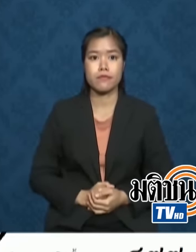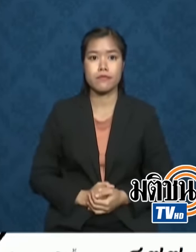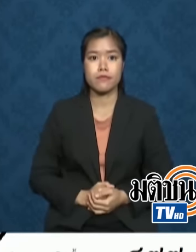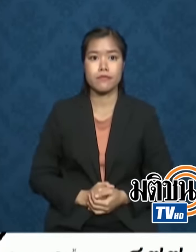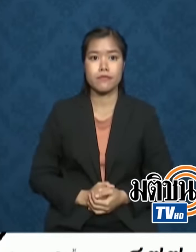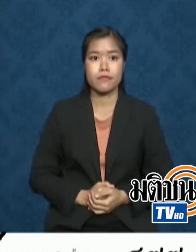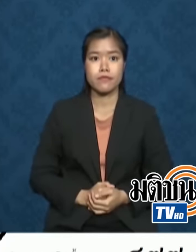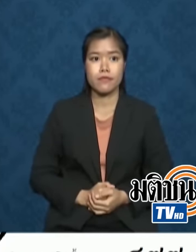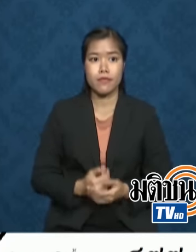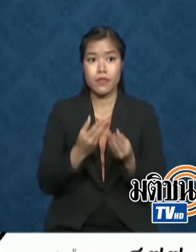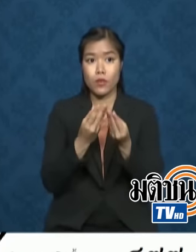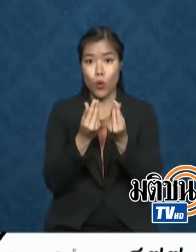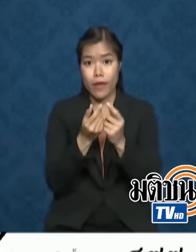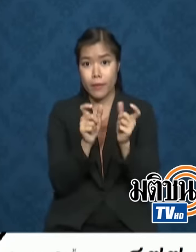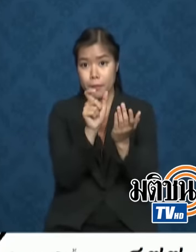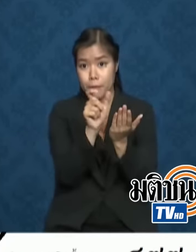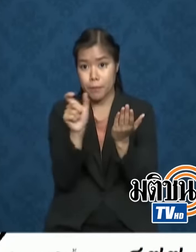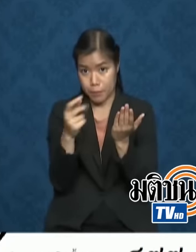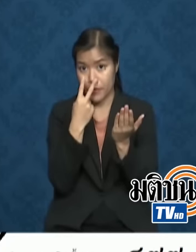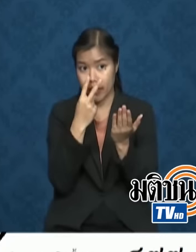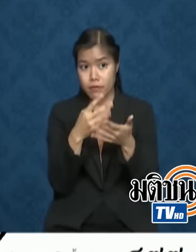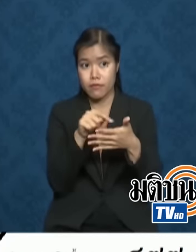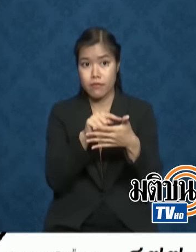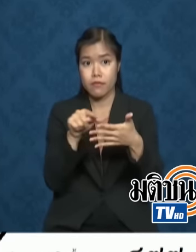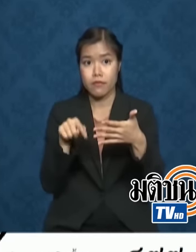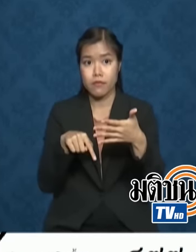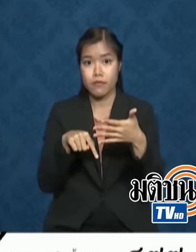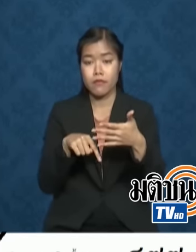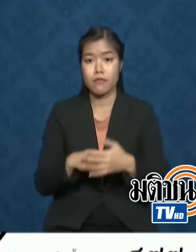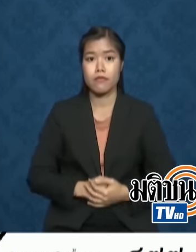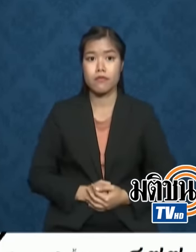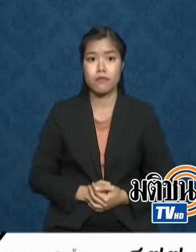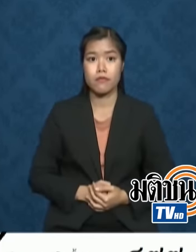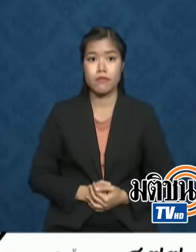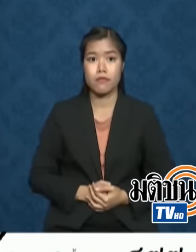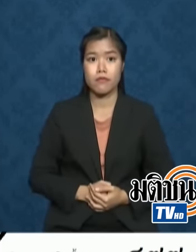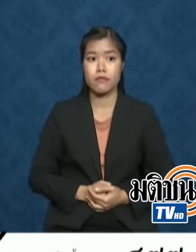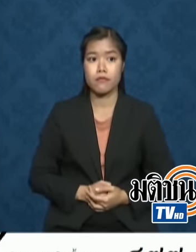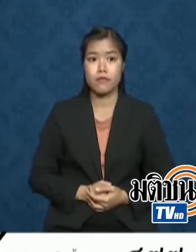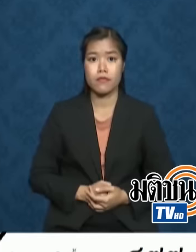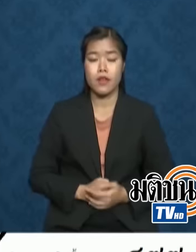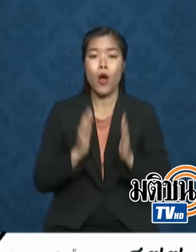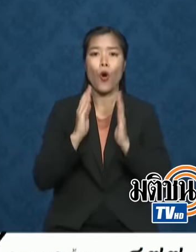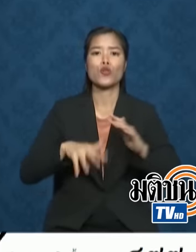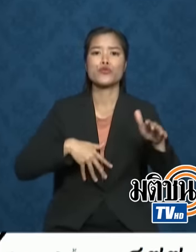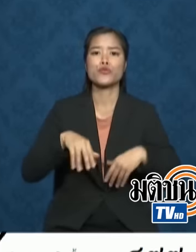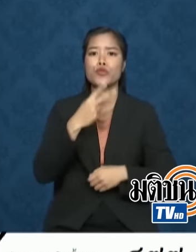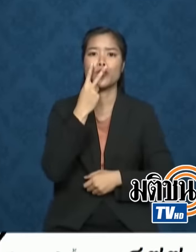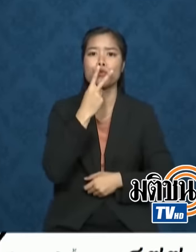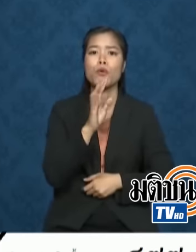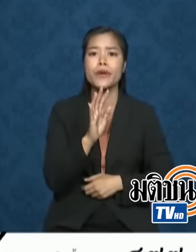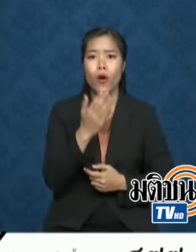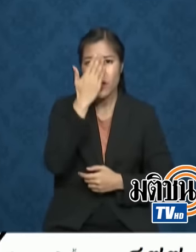ทุกท่านครับเห็นตัวเลขอะไรไหมตัวเลขพวกนี้เนี่ยประชาชนเขาไม่ต้องมาดูกันแล้วนะครับเพราะเขาอยู่กับปัญหานี้กัน